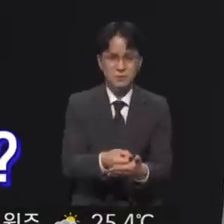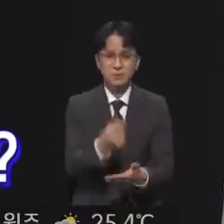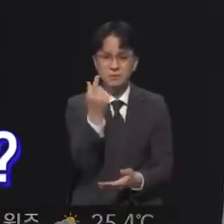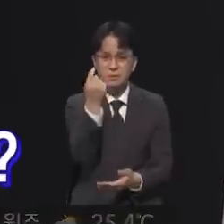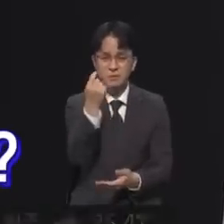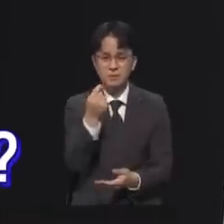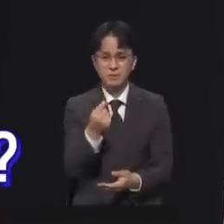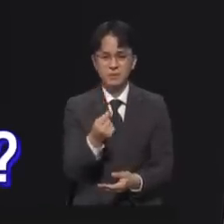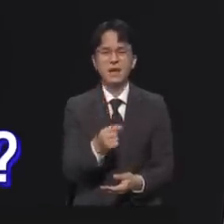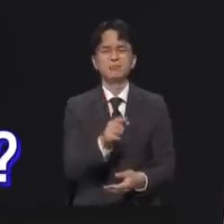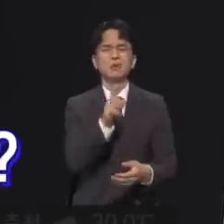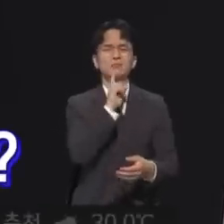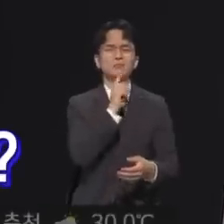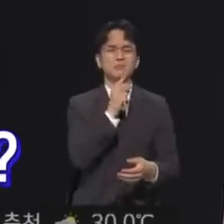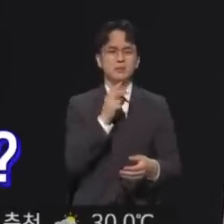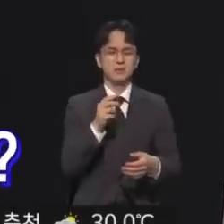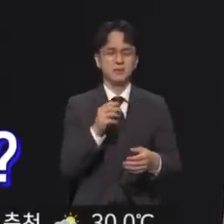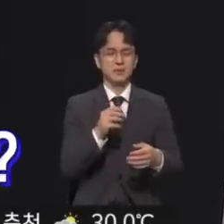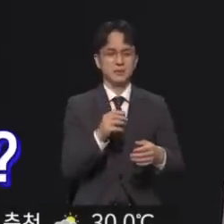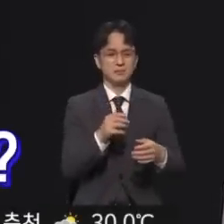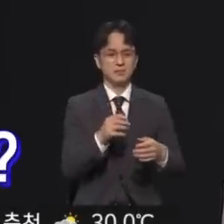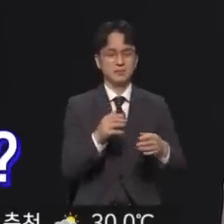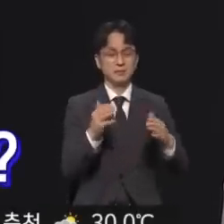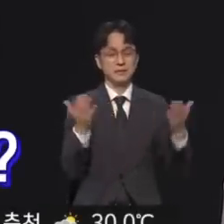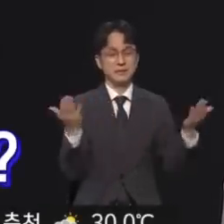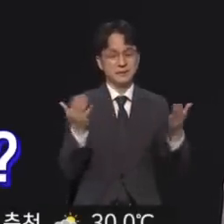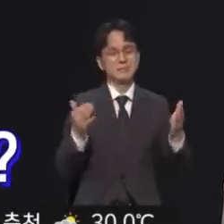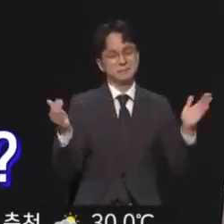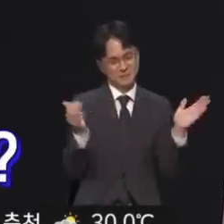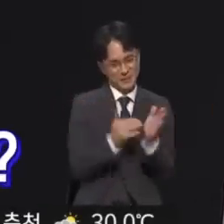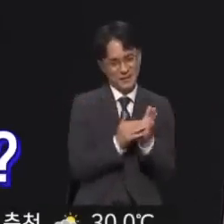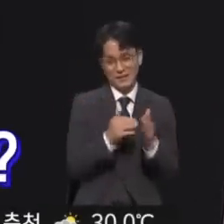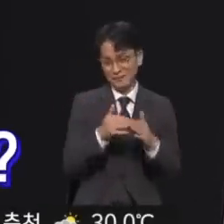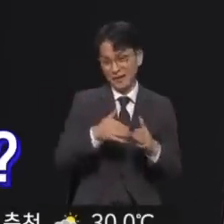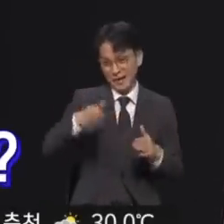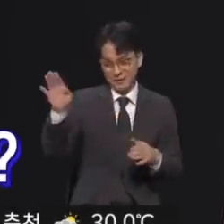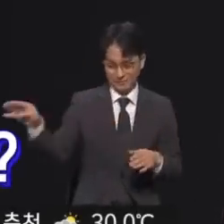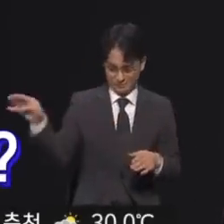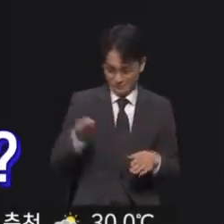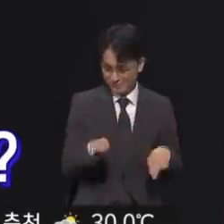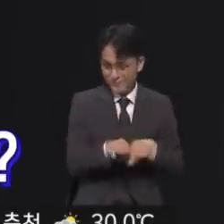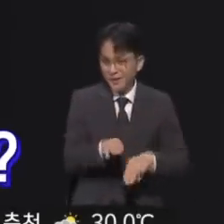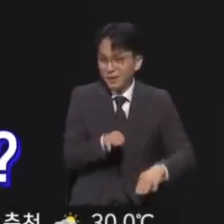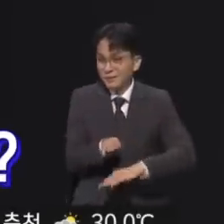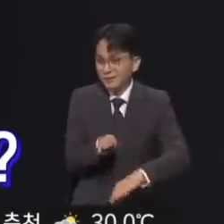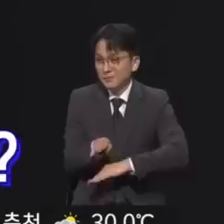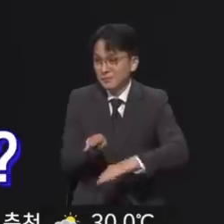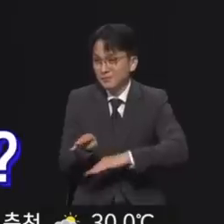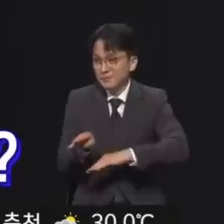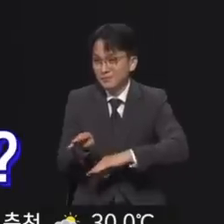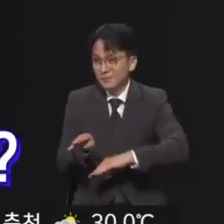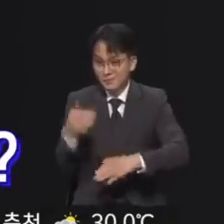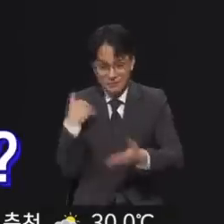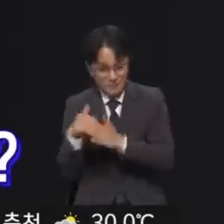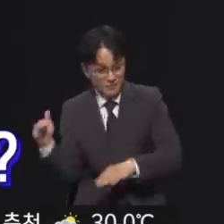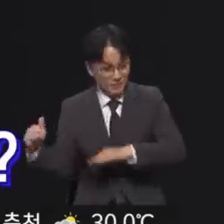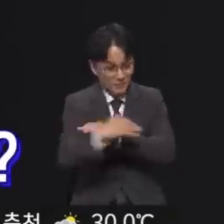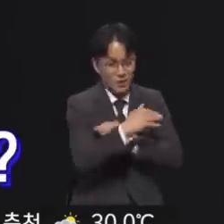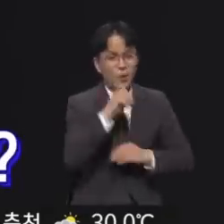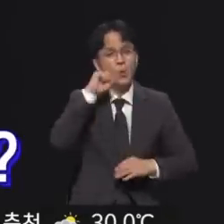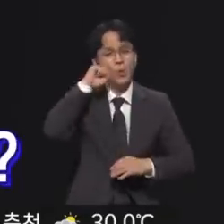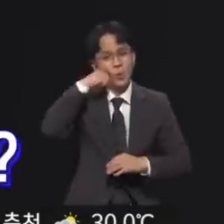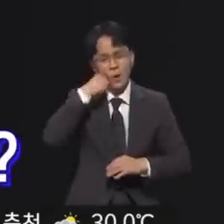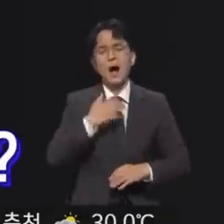집까지 왔는데 아침 수가 시작되서 난리가 났다 그러면 거기가 내가 대통령에서 무슨 일을 해야 되는가 에 대한 정치적 판단 이